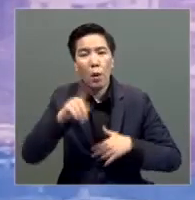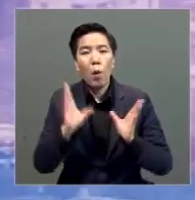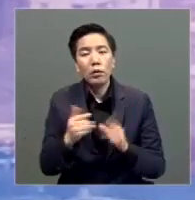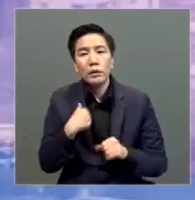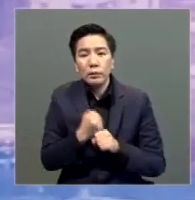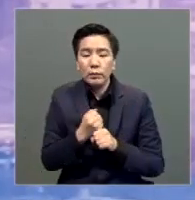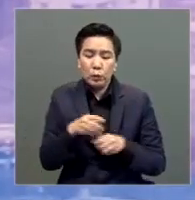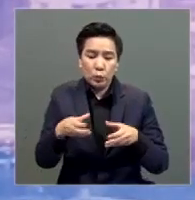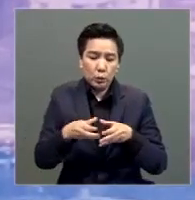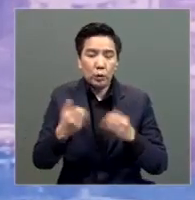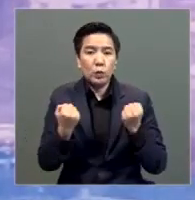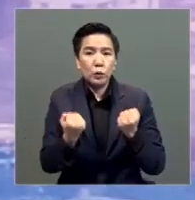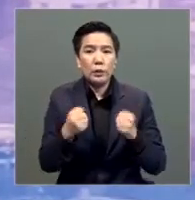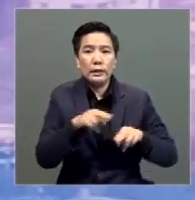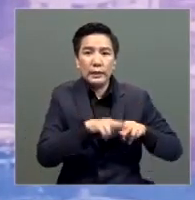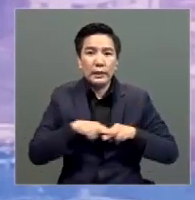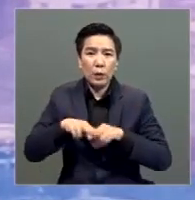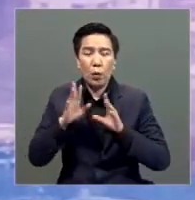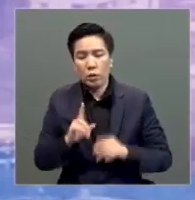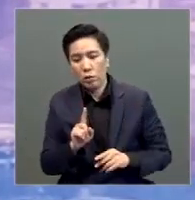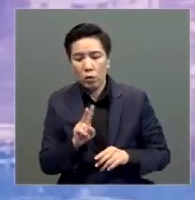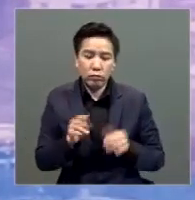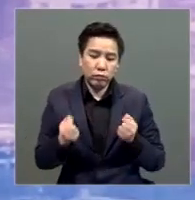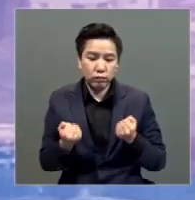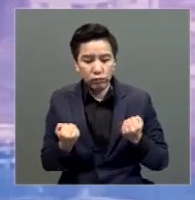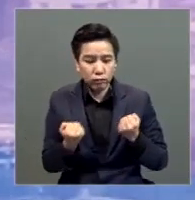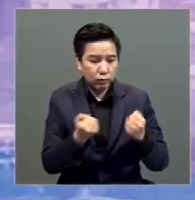กันคันหนึ่งก็คนหนึ่งหรือสองคน